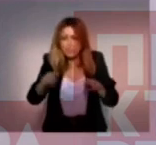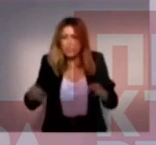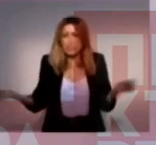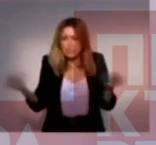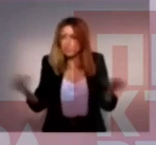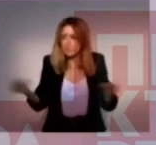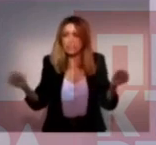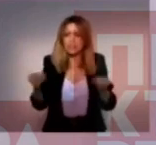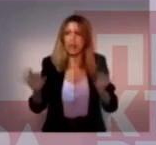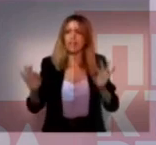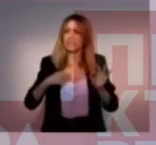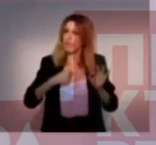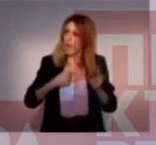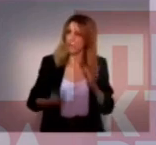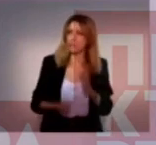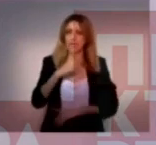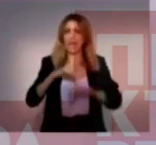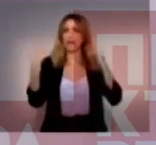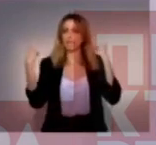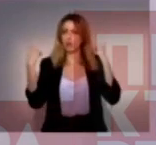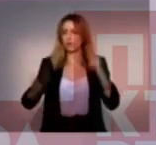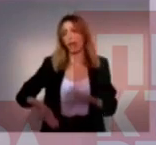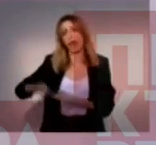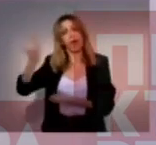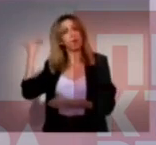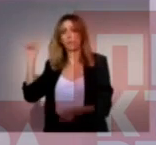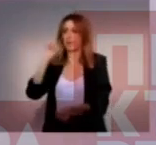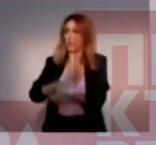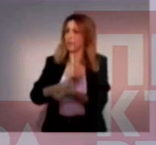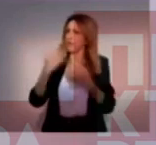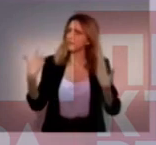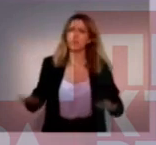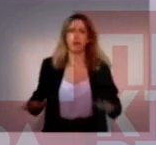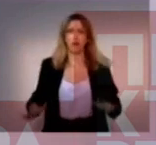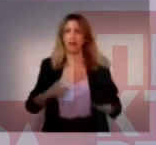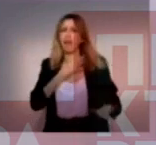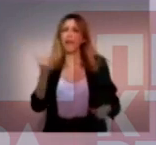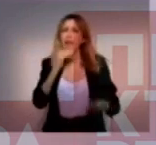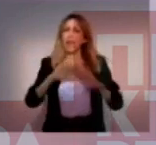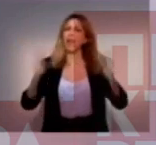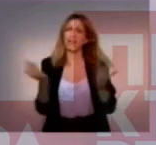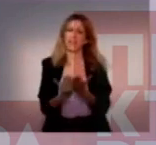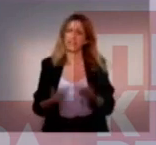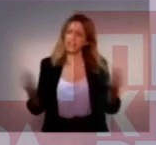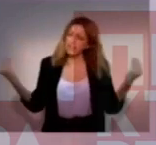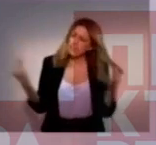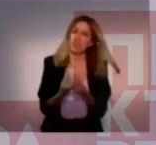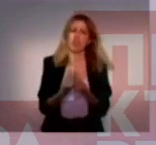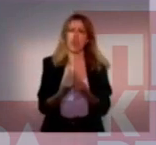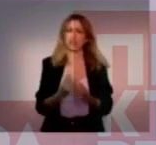εξευτελιστικό από το να αναγκάζεται ένα συγγενής ενός βαριά